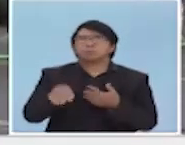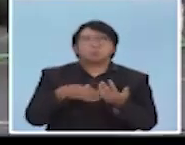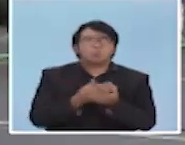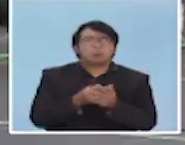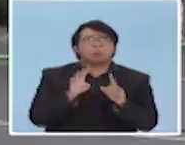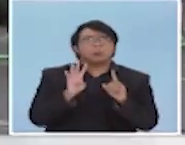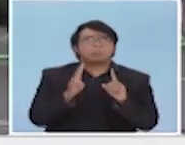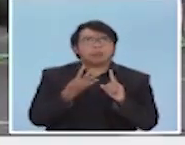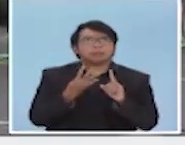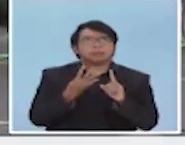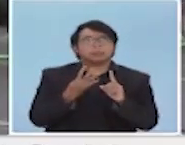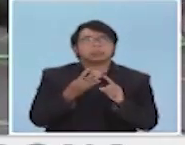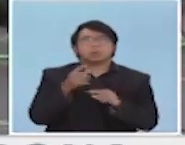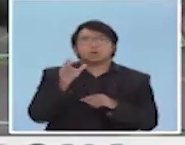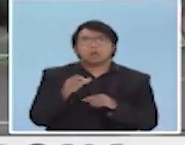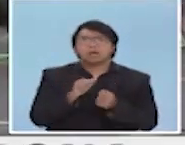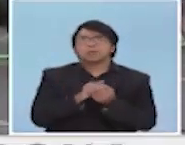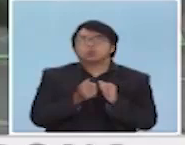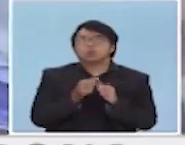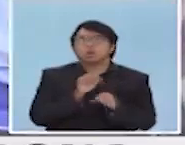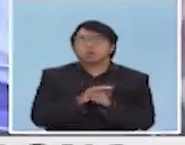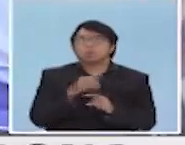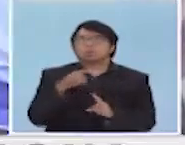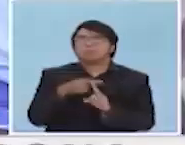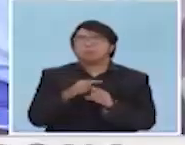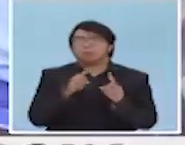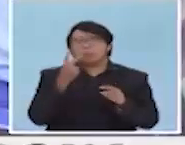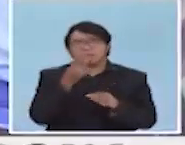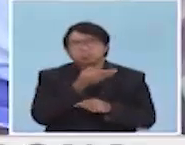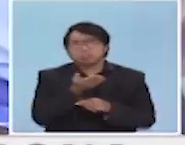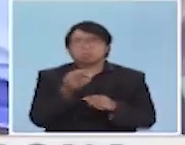kasus positif COVID-19 yang seluruhnya setelah kami konfirmasi ini adalah pedagang